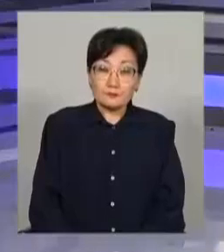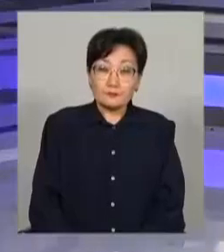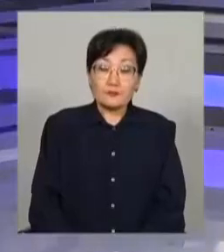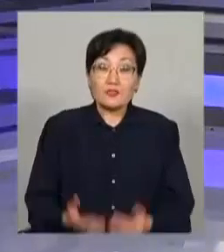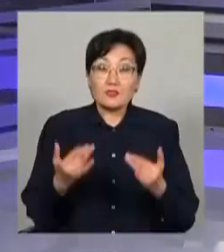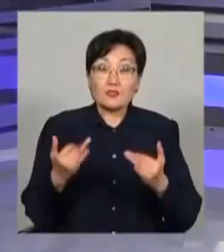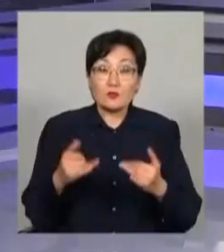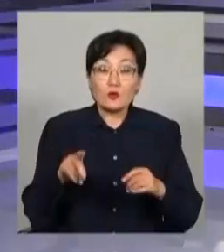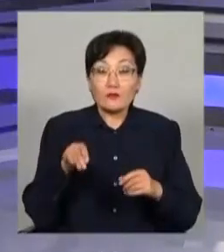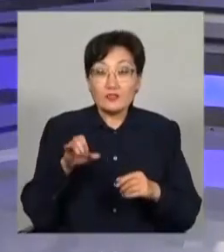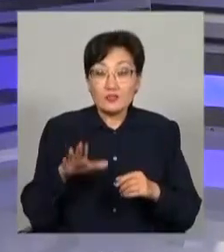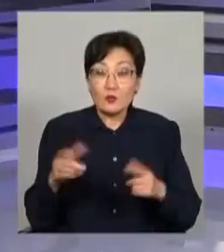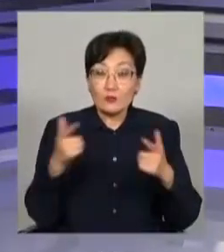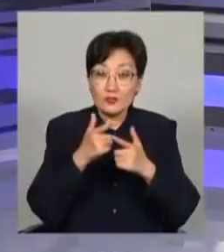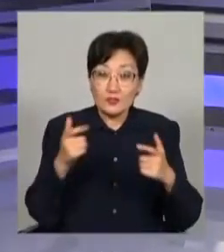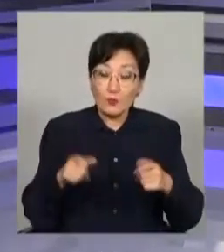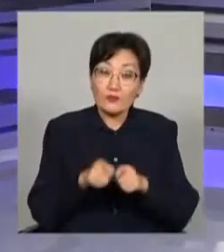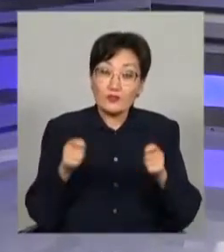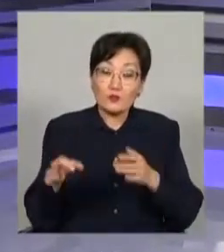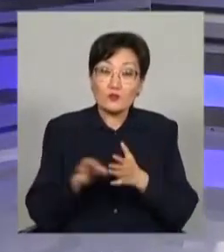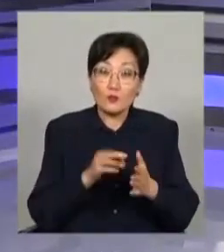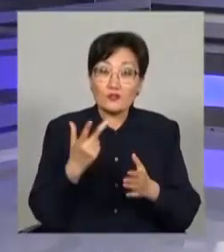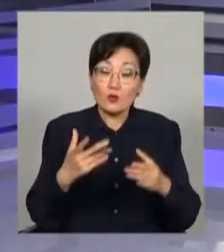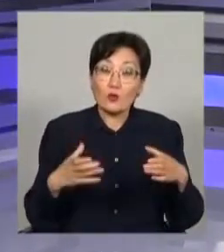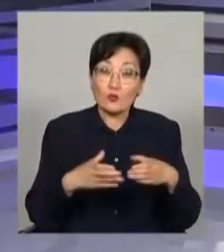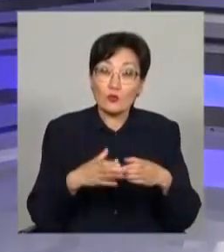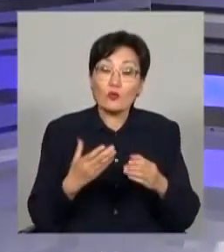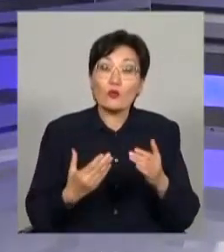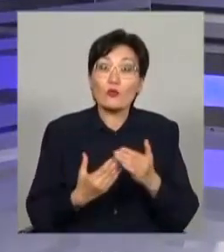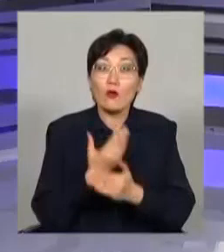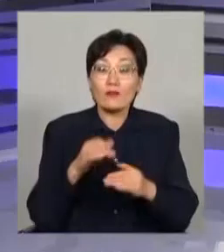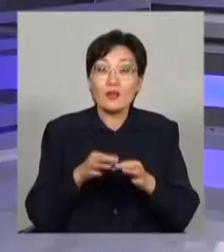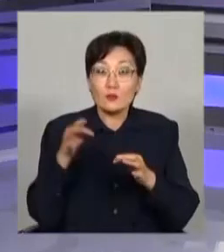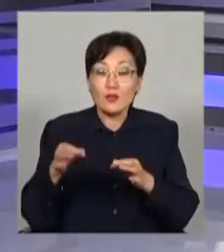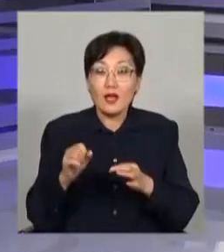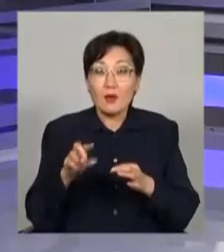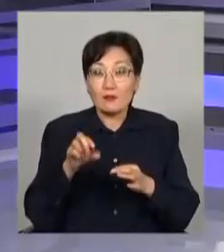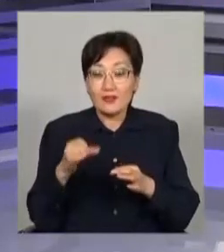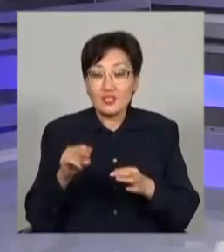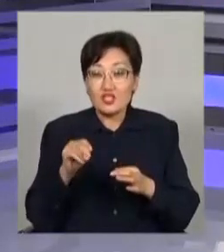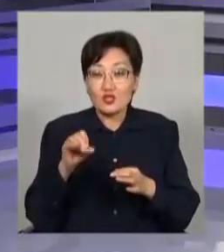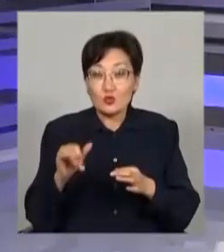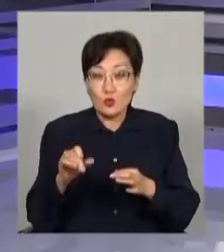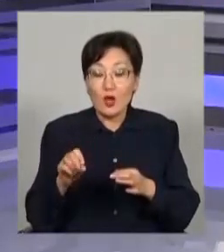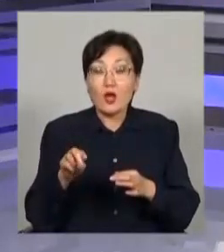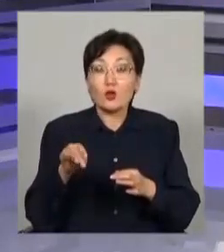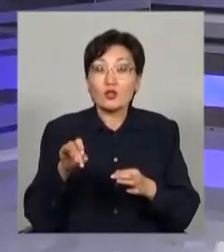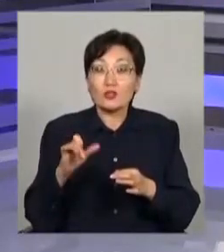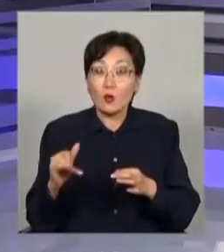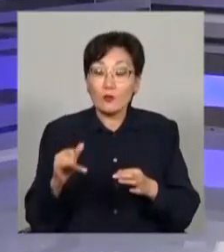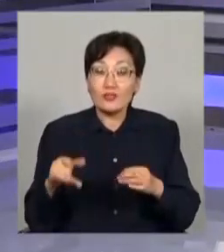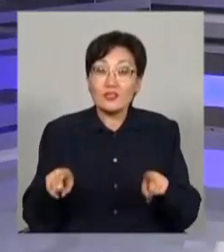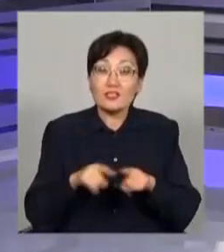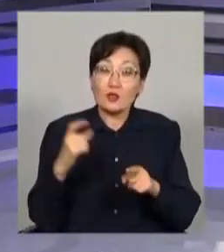сегодня же касым-жомарт токаев объявил о создании сразу трех новых областей а польской лута узкой и жетысуский такое решение продиктовано